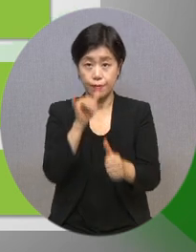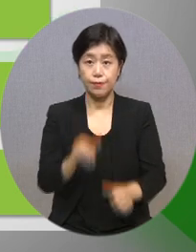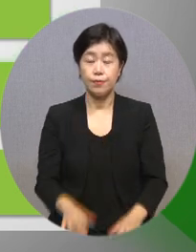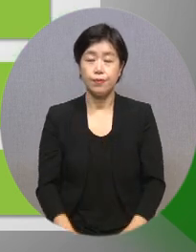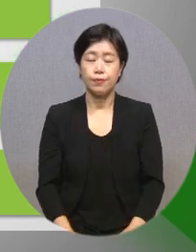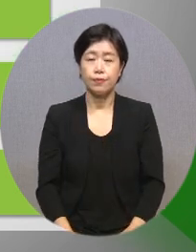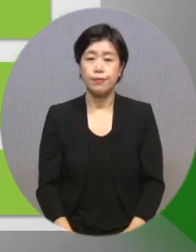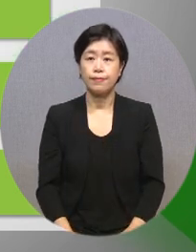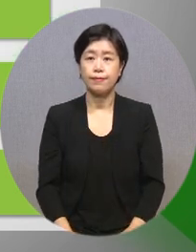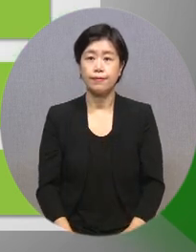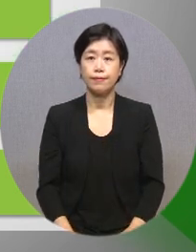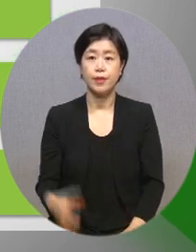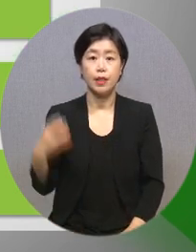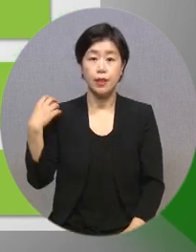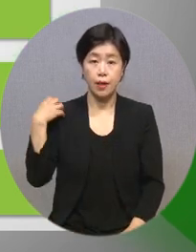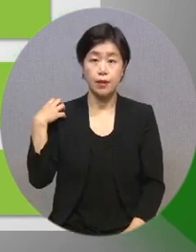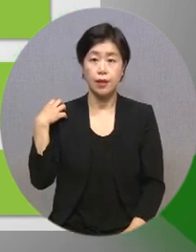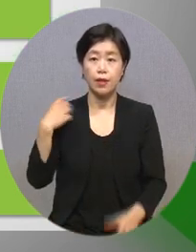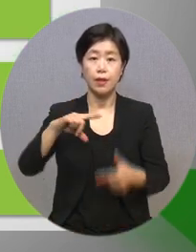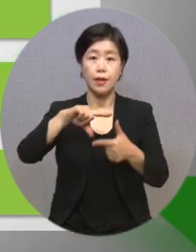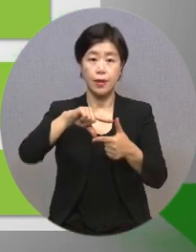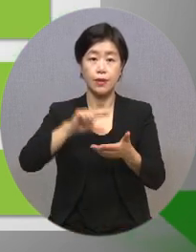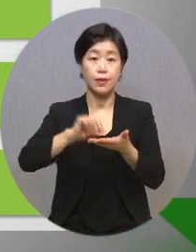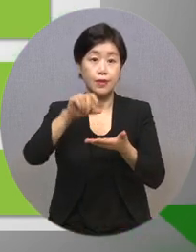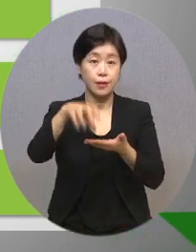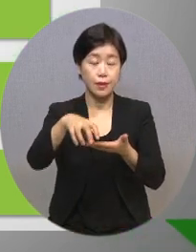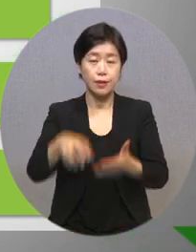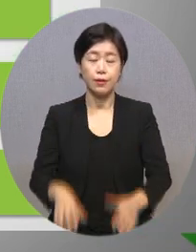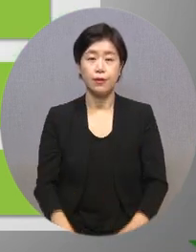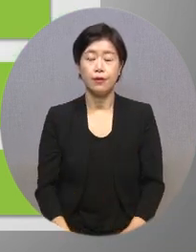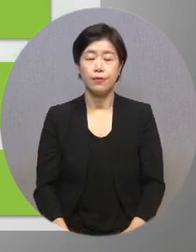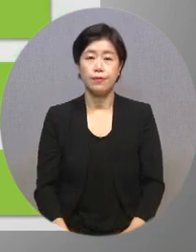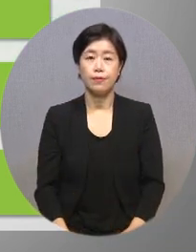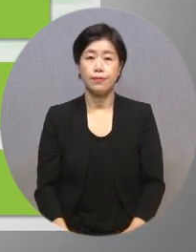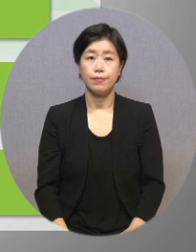채용합니다. 담당지사는 경남지사입니다.